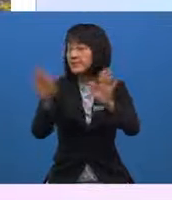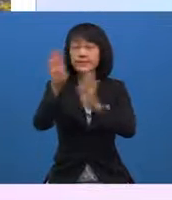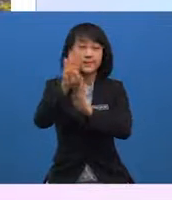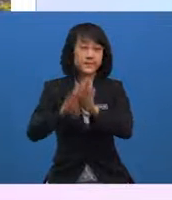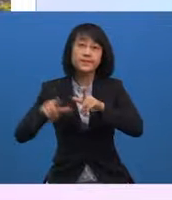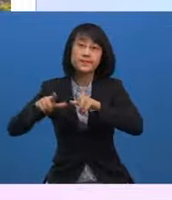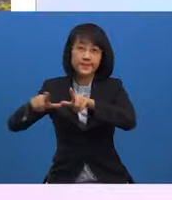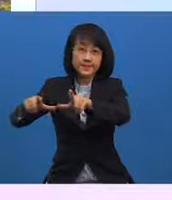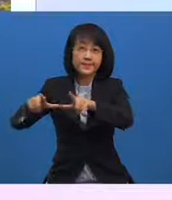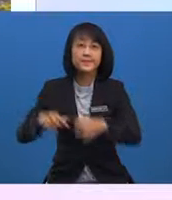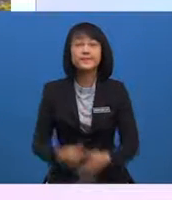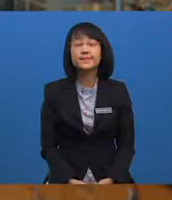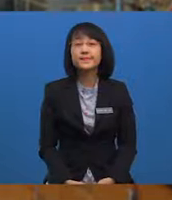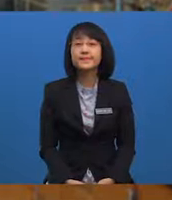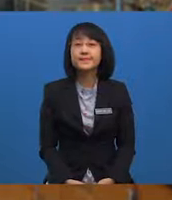berkayu.